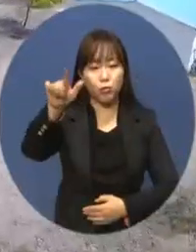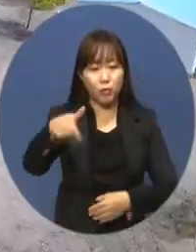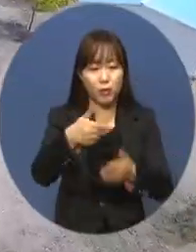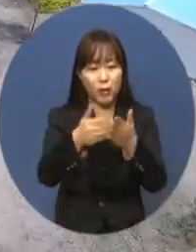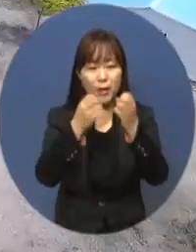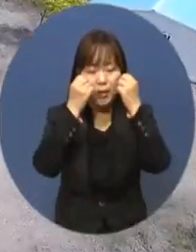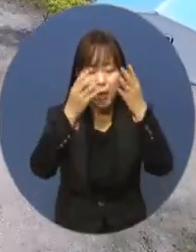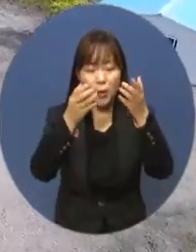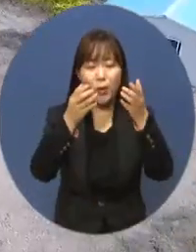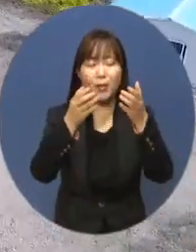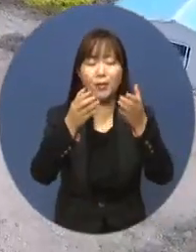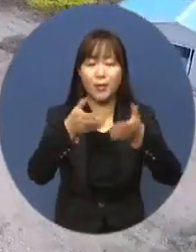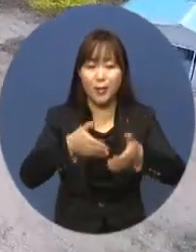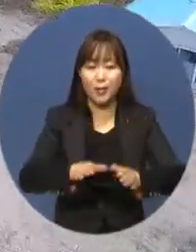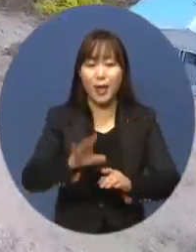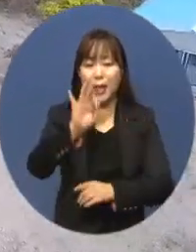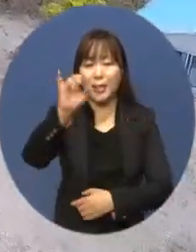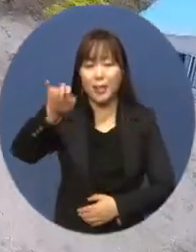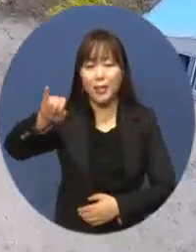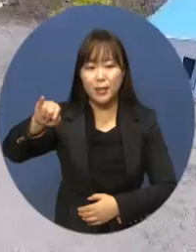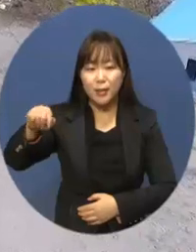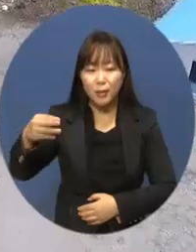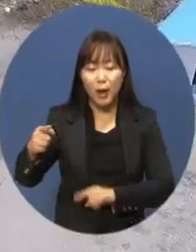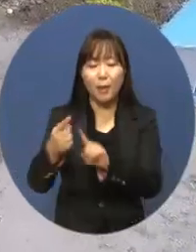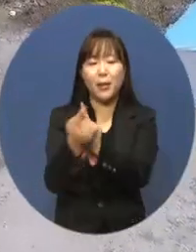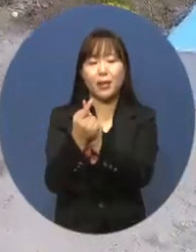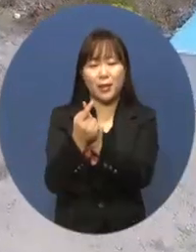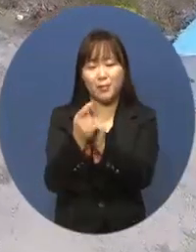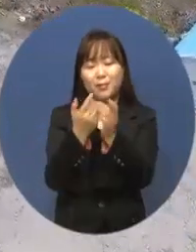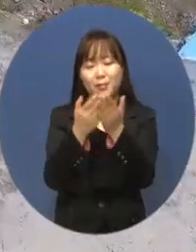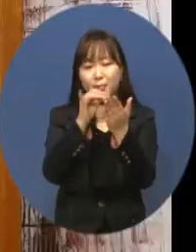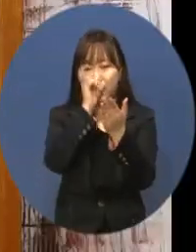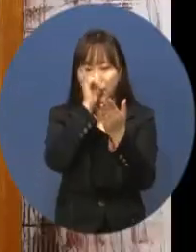새로운 탄생, 이질과의 만남전이 열리고 있습니다.